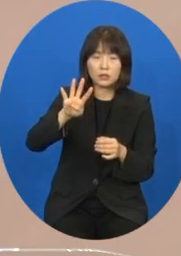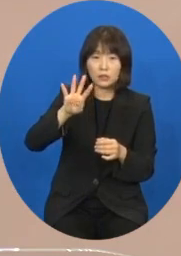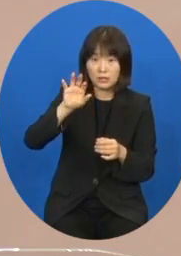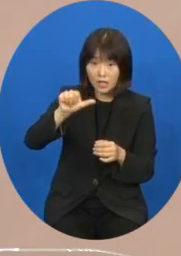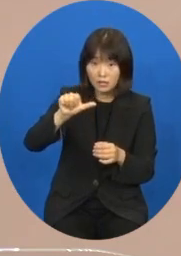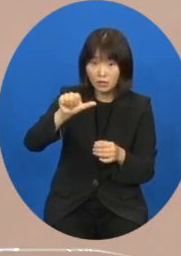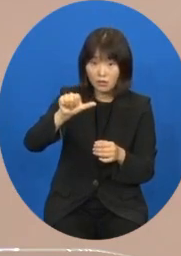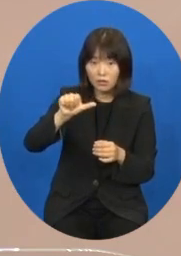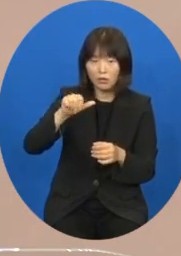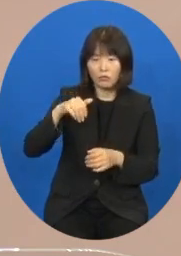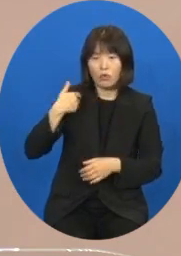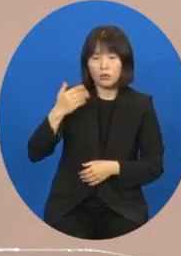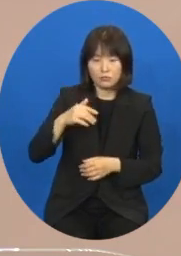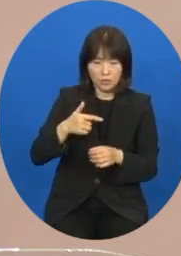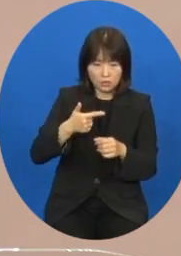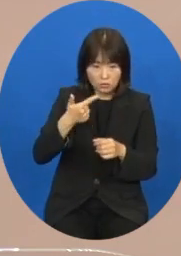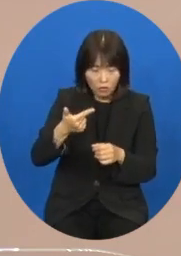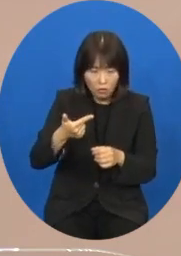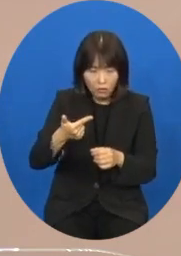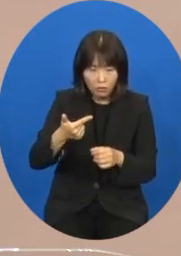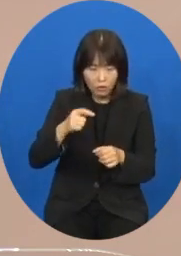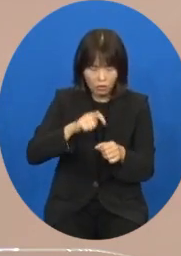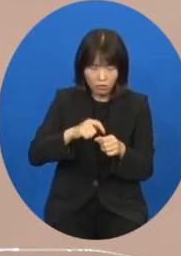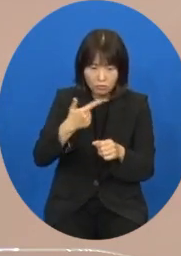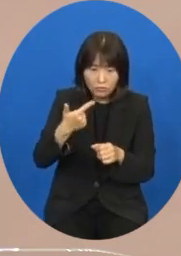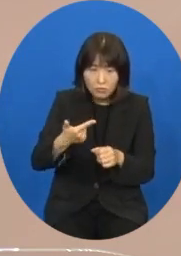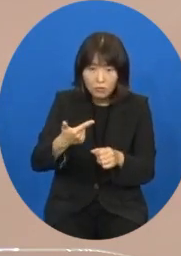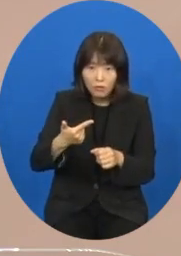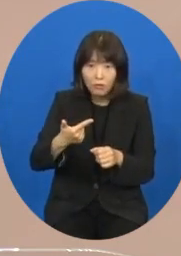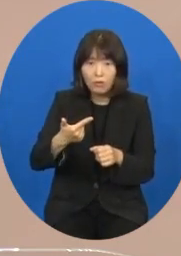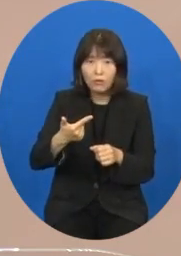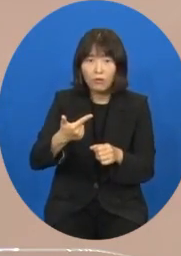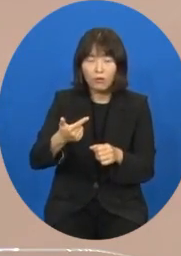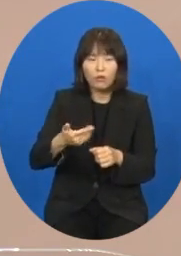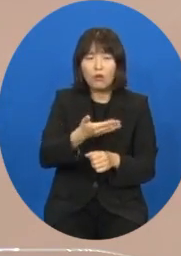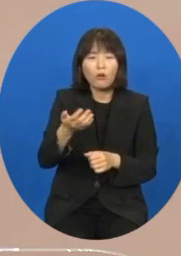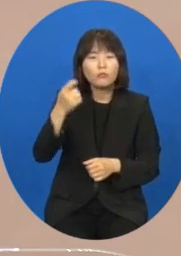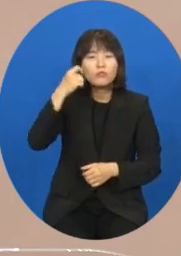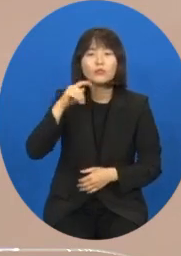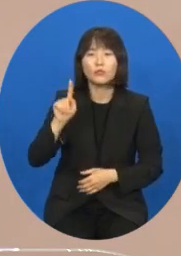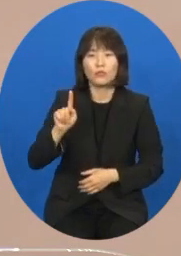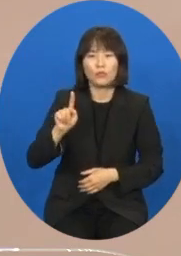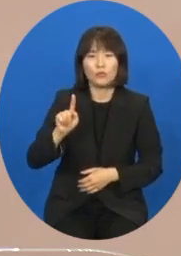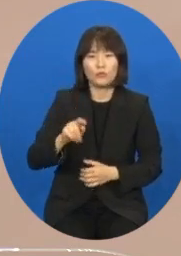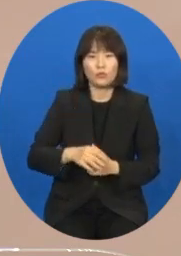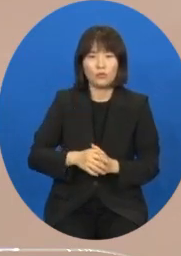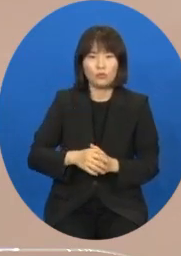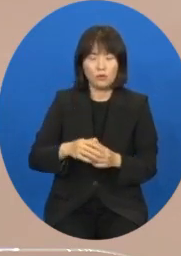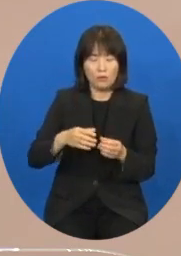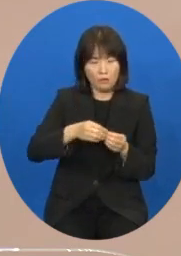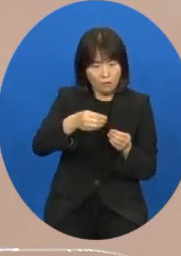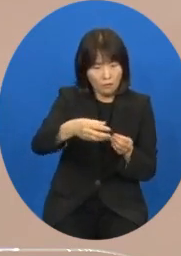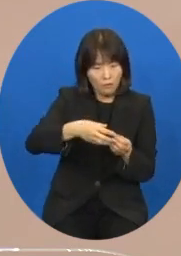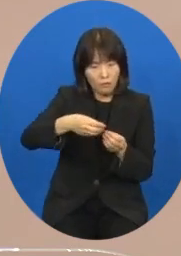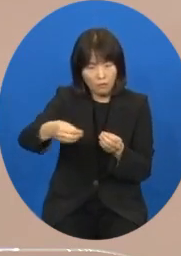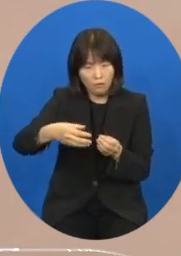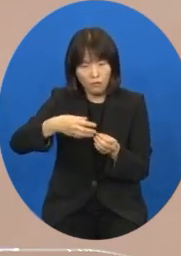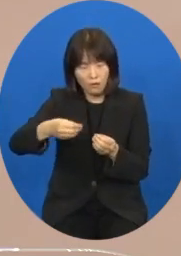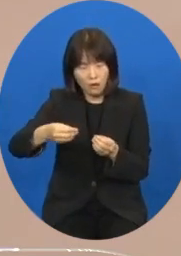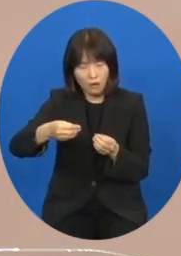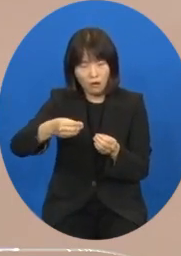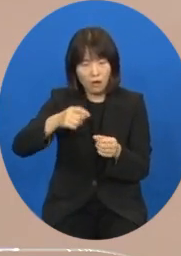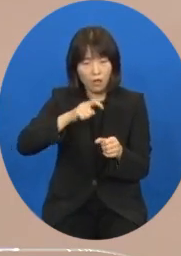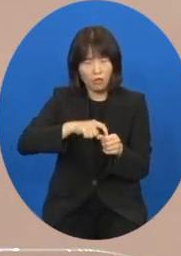개 나올 때부터는 여러분 어떤 느낌이겠어요? 도대체 어떤 느낌이겠어요? 여러분, 떡을 떼면 뗄수록 계속 나오는